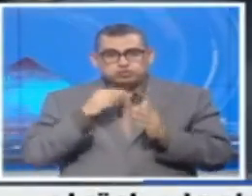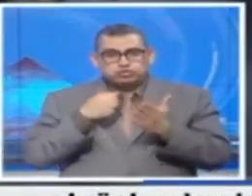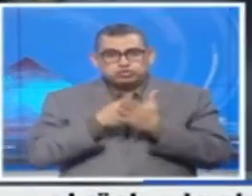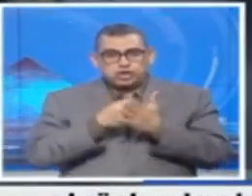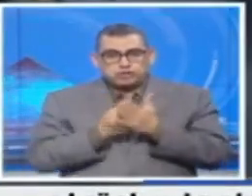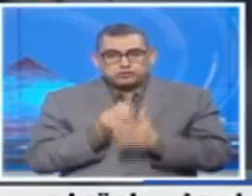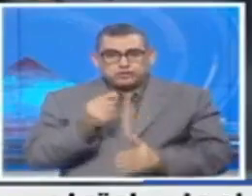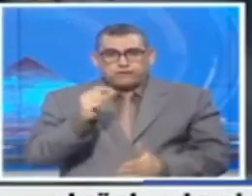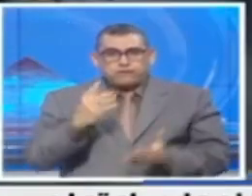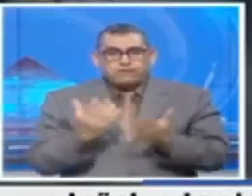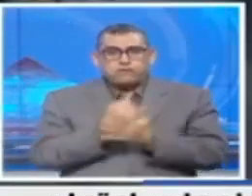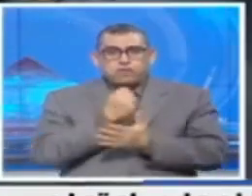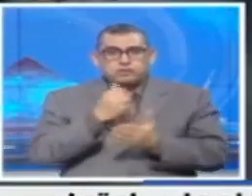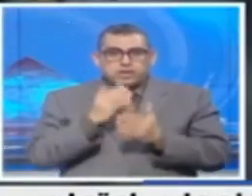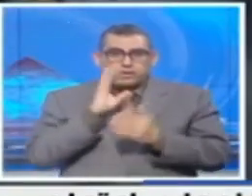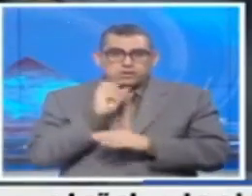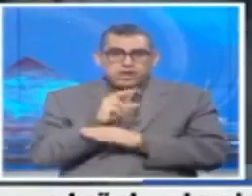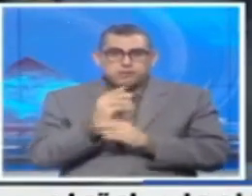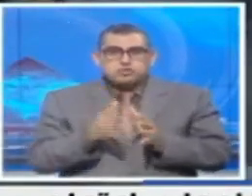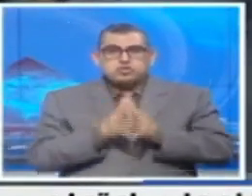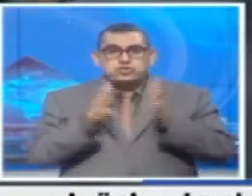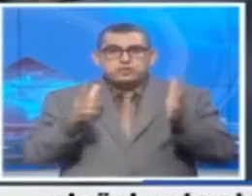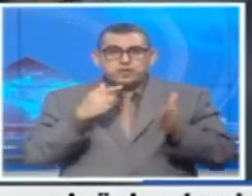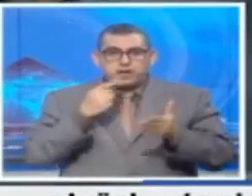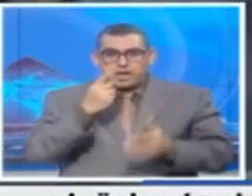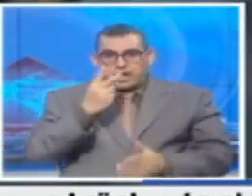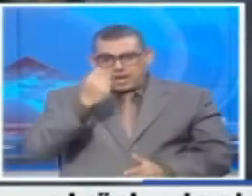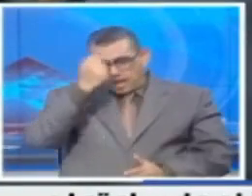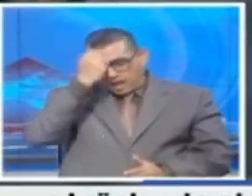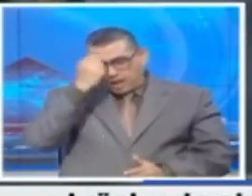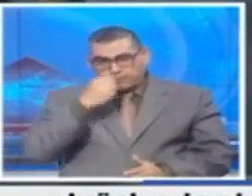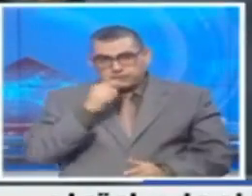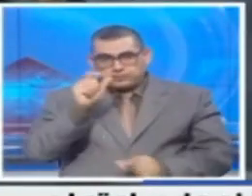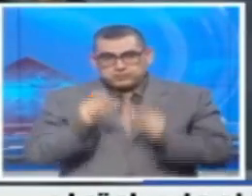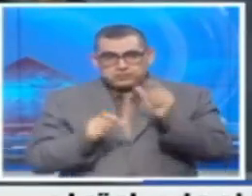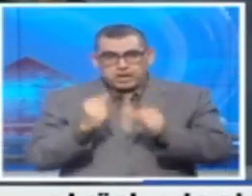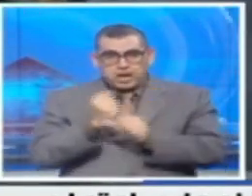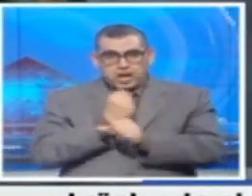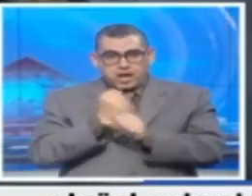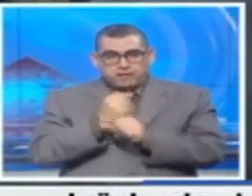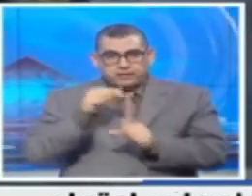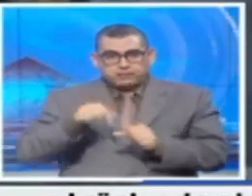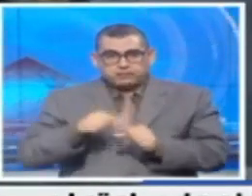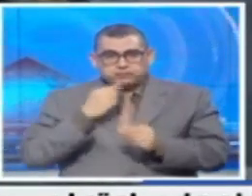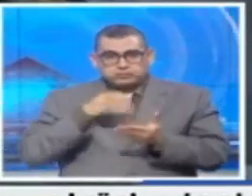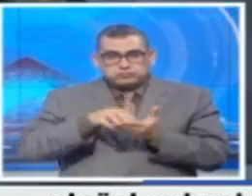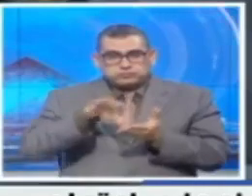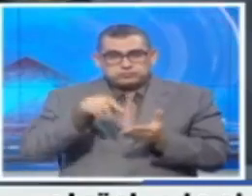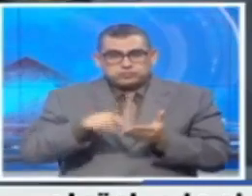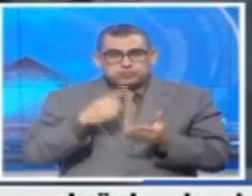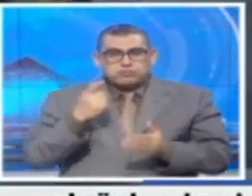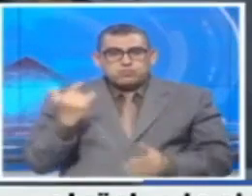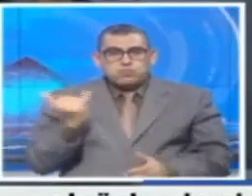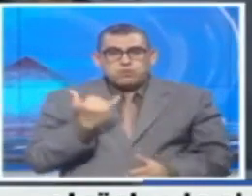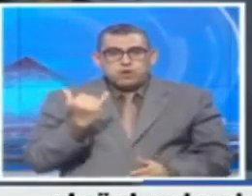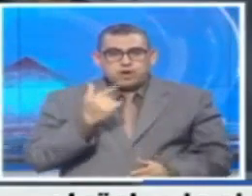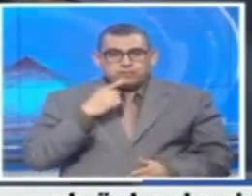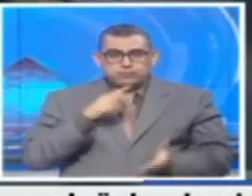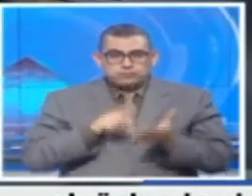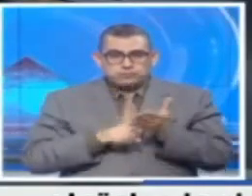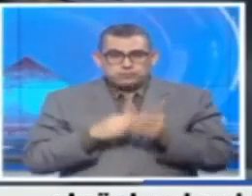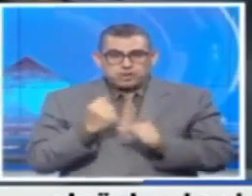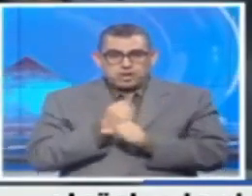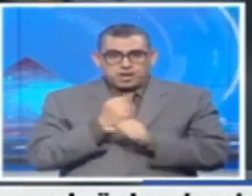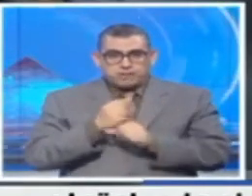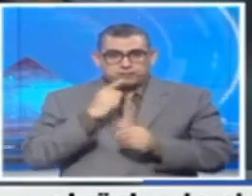فرصة تعليمية كبيرة جدا لآلاف من الذين يعملون في هذا القطاع الهام جدا جدا،